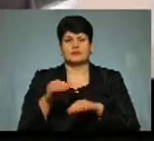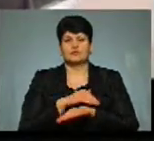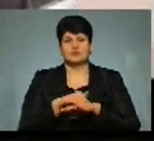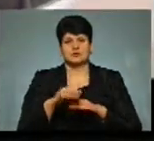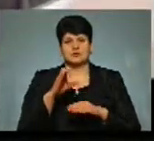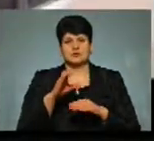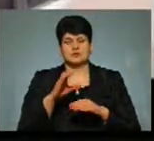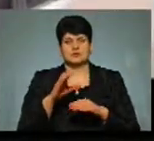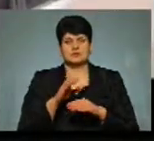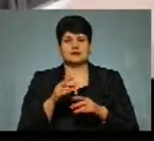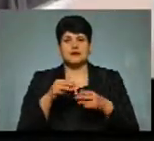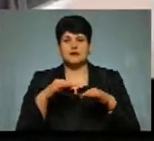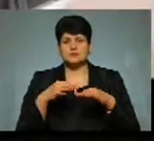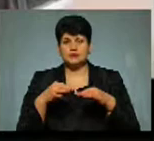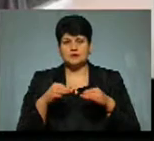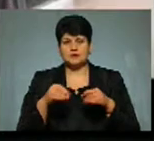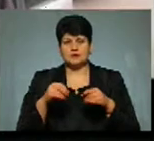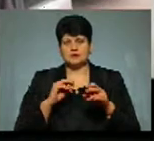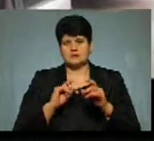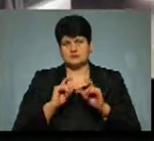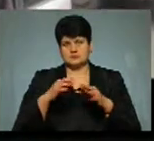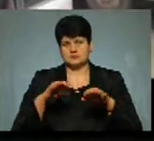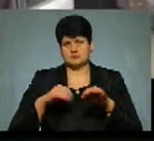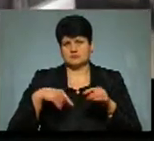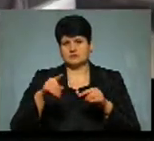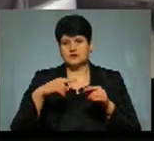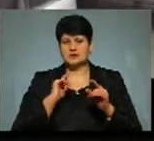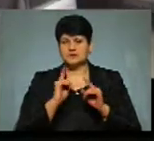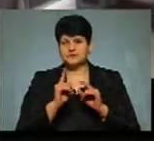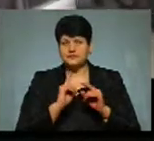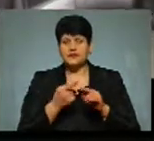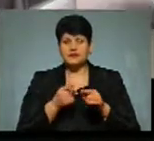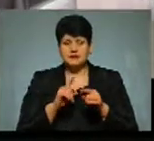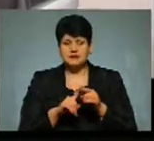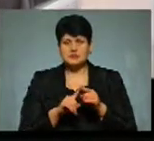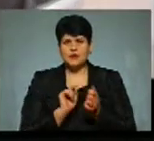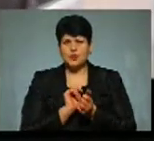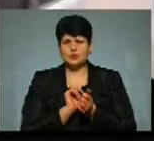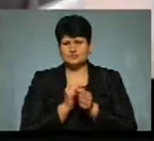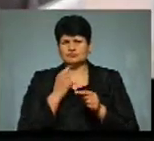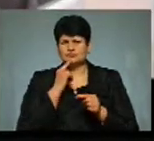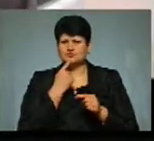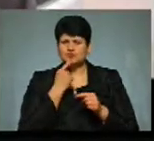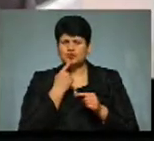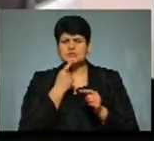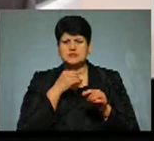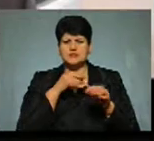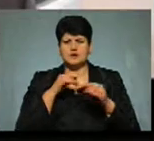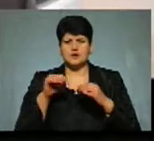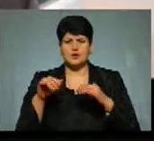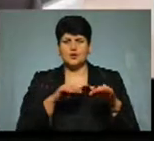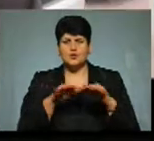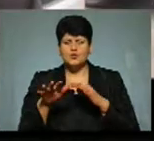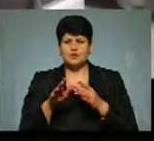маршрутно-транспортних засобів. І, відповідно, через такий спосіб паркування утруднюється рух по ринковій території,